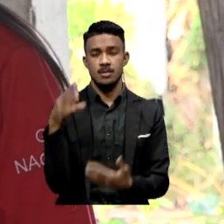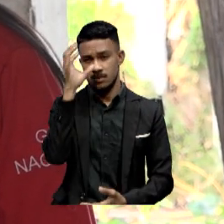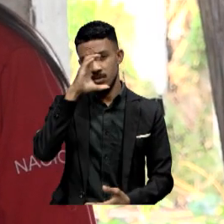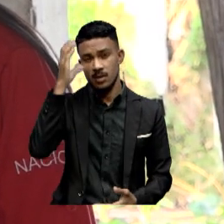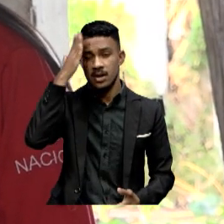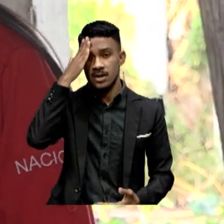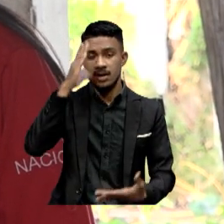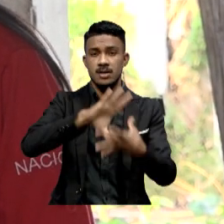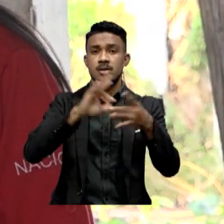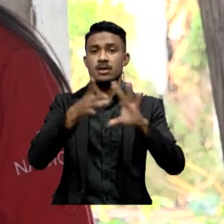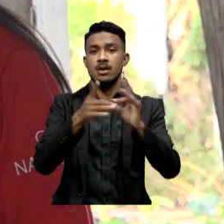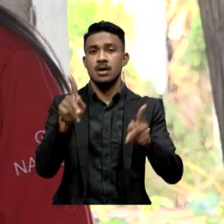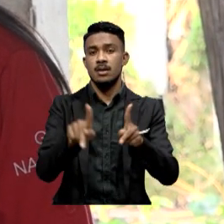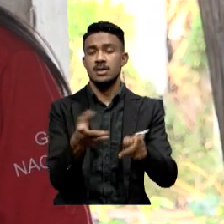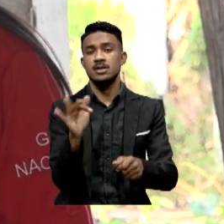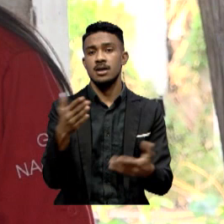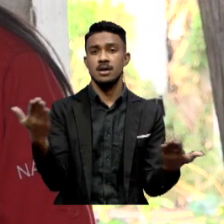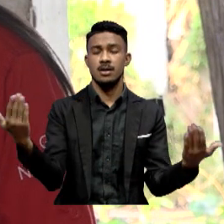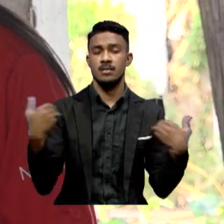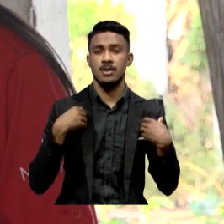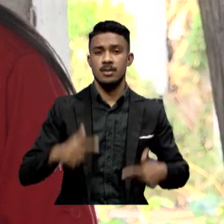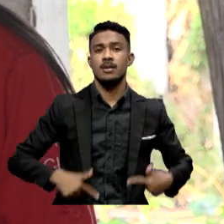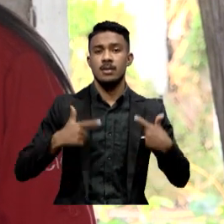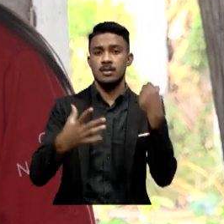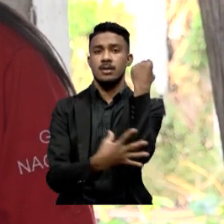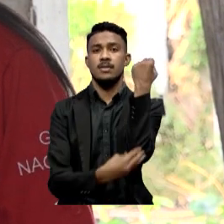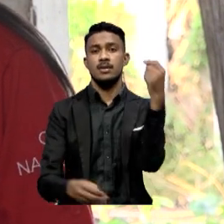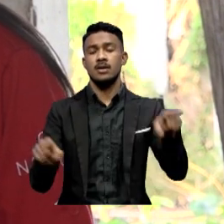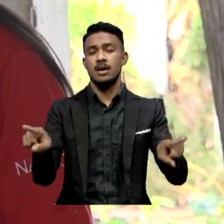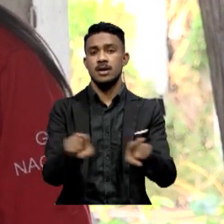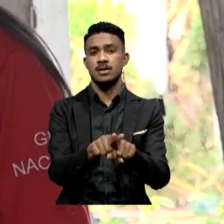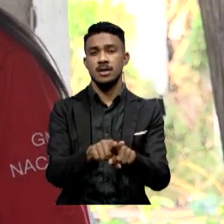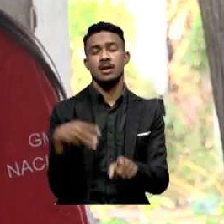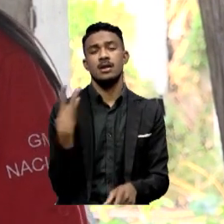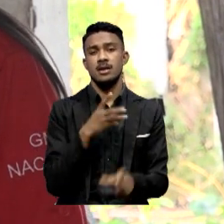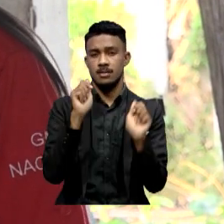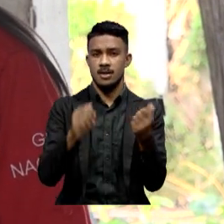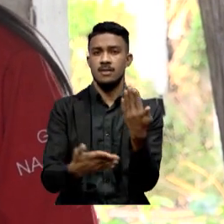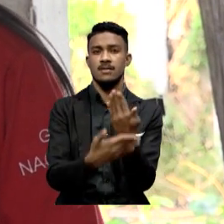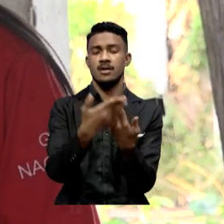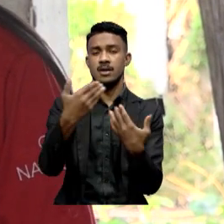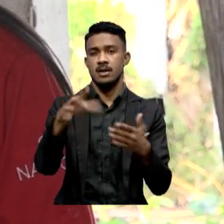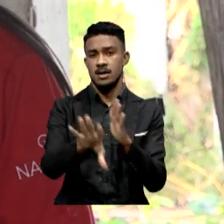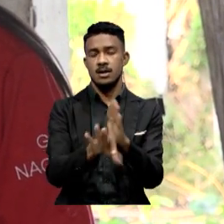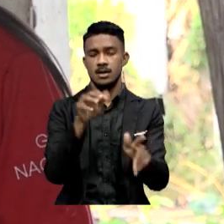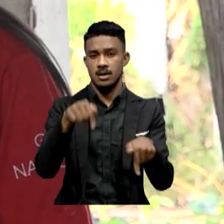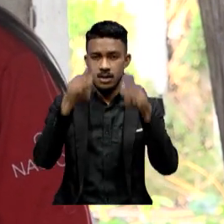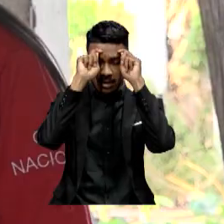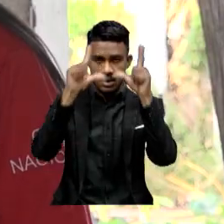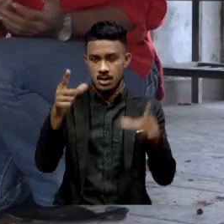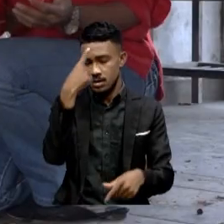histori mesir nebe moris ho kondisaun susar no la dia kanesang ne. Ita bele fasil atu hetang nye dili tambah barak